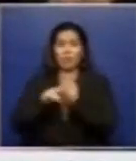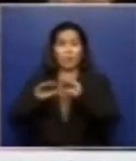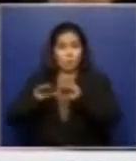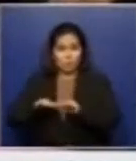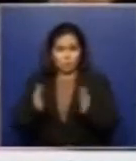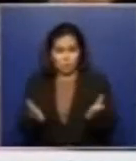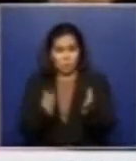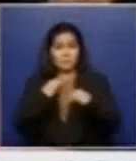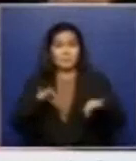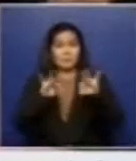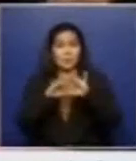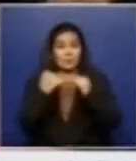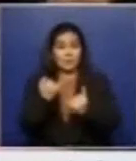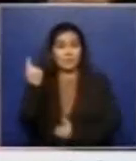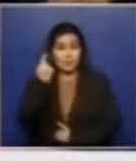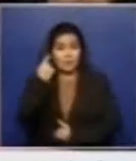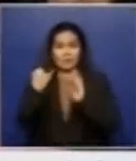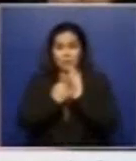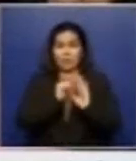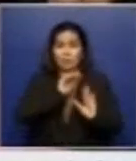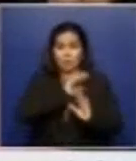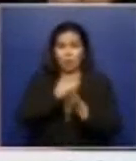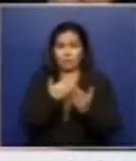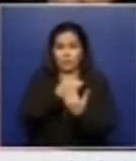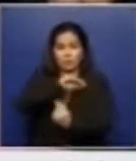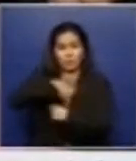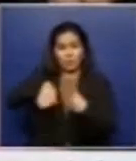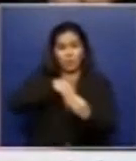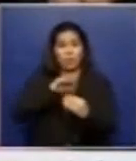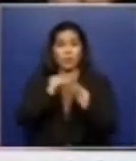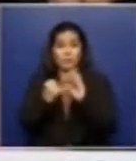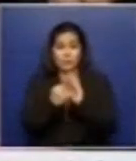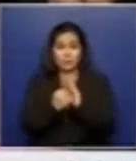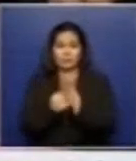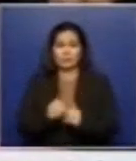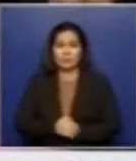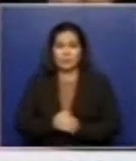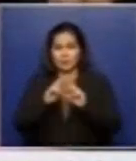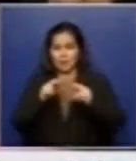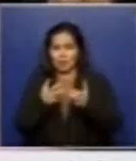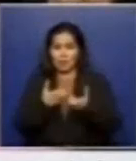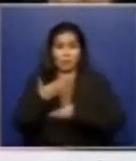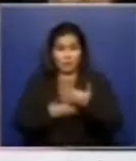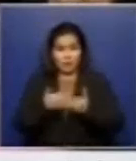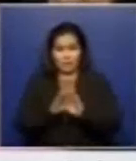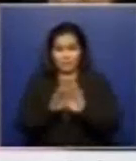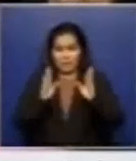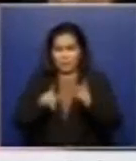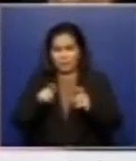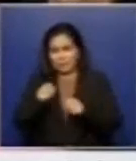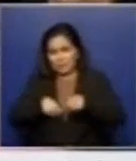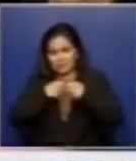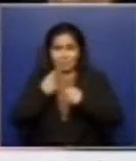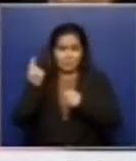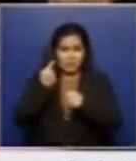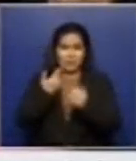การท่องเที่ยวเที่ยวในจังหวัดตัวเองก็ได้ครับให้เงินสะพัดครับให้เงินมันไหลเวียนครับให้ร้านค้าเปิดแล้วมีคนไปกินมีคนไปเที่ยว